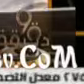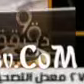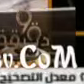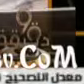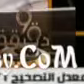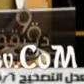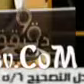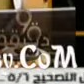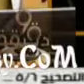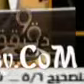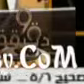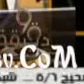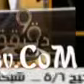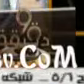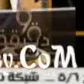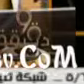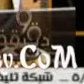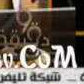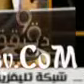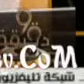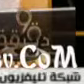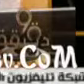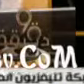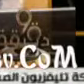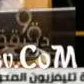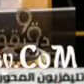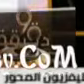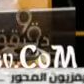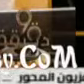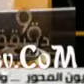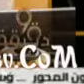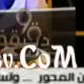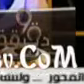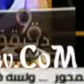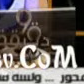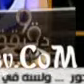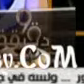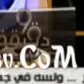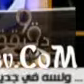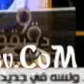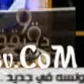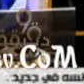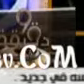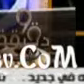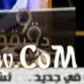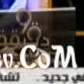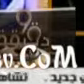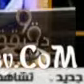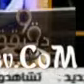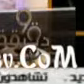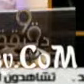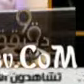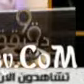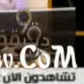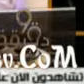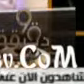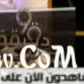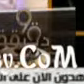الدفاع والانتاج الحربي شهد تخريج دفعه جديده من كليه القاده والاركان من ابناء القوات